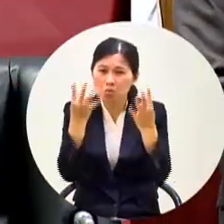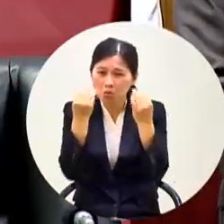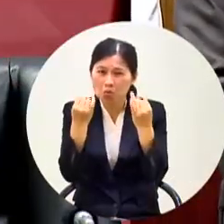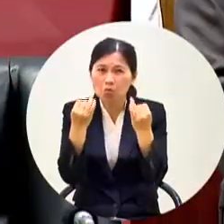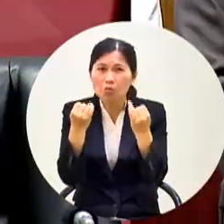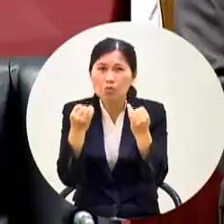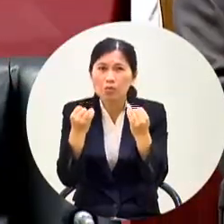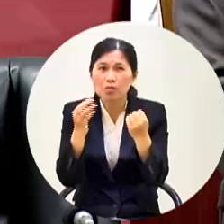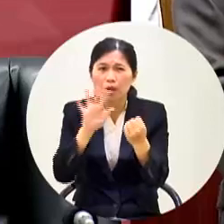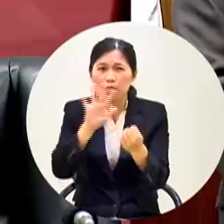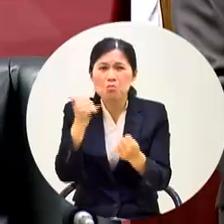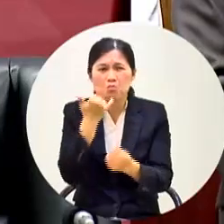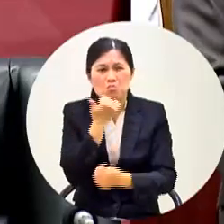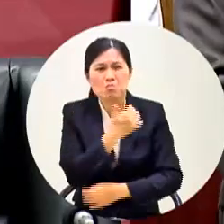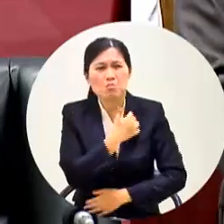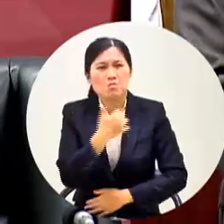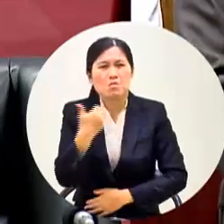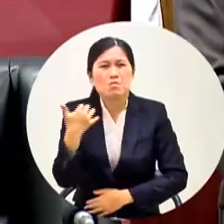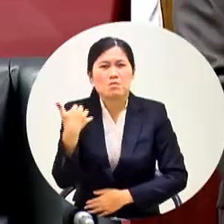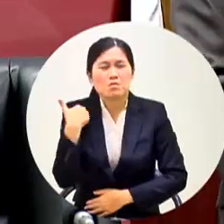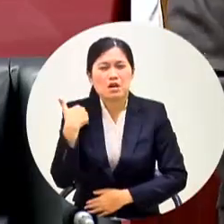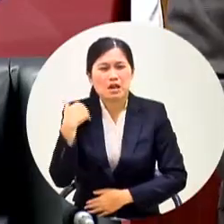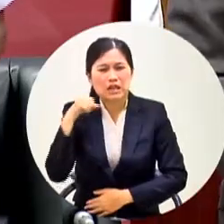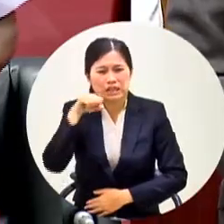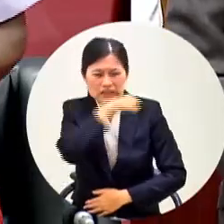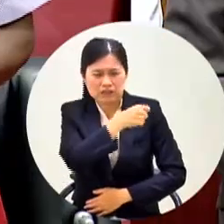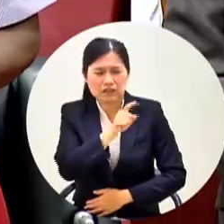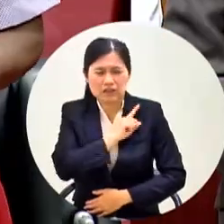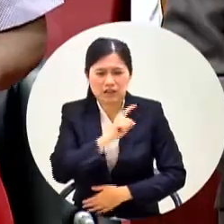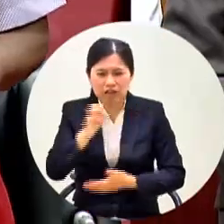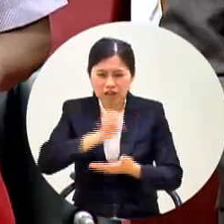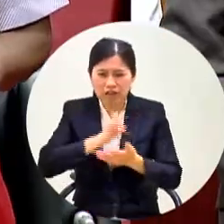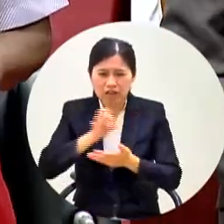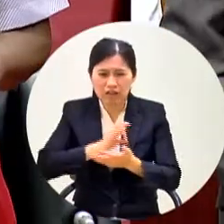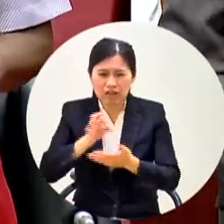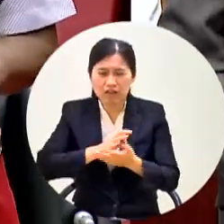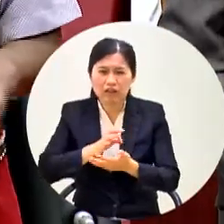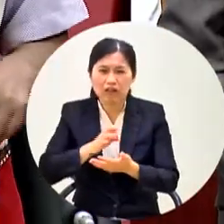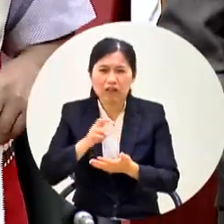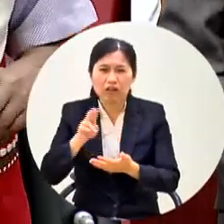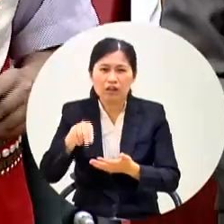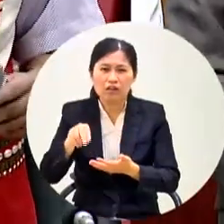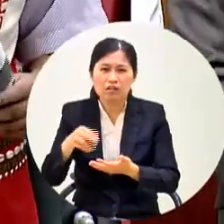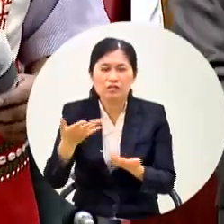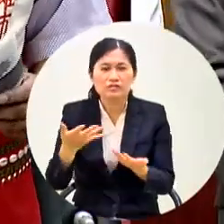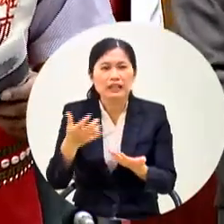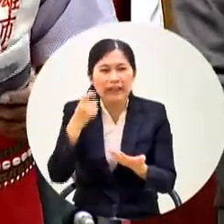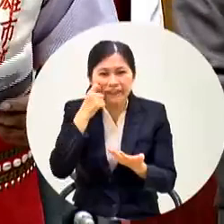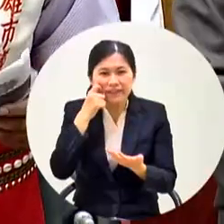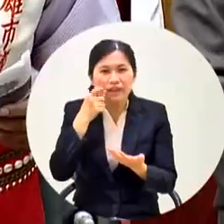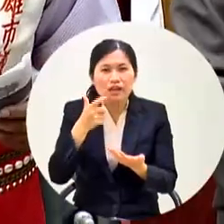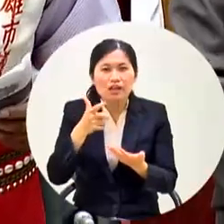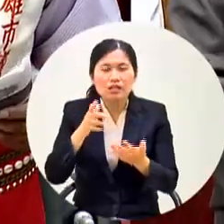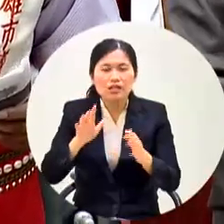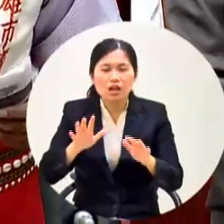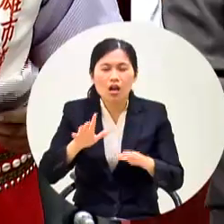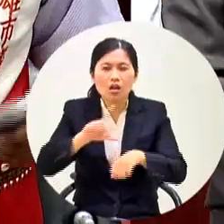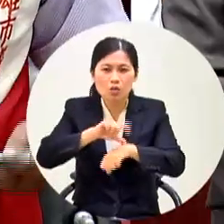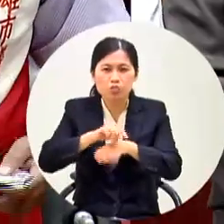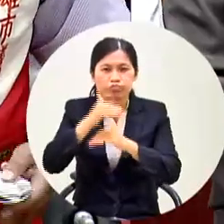不可能是内销就饱和了，所以待会因为时间关